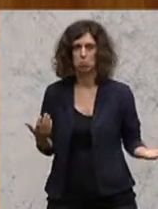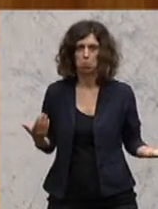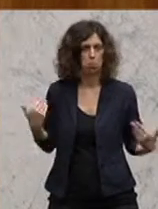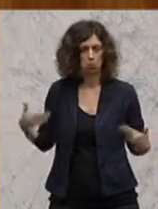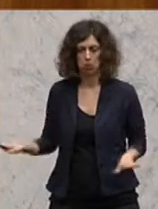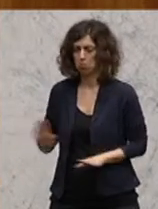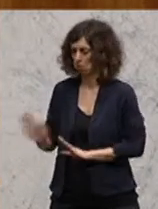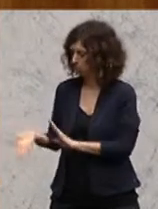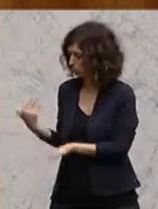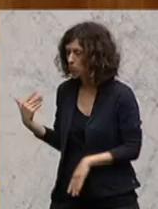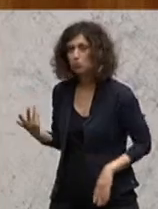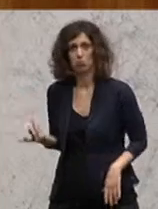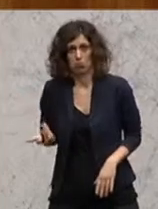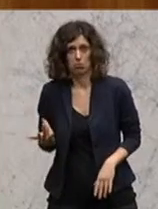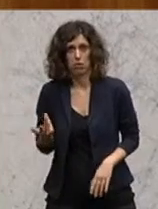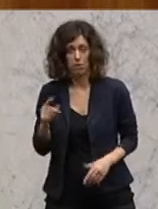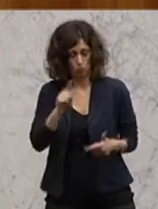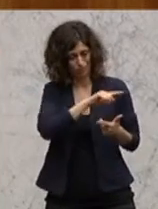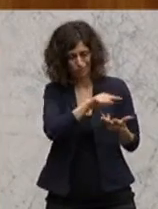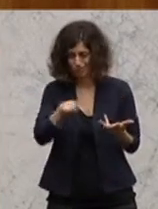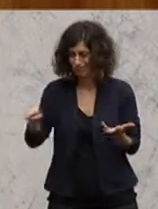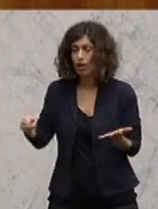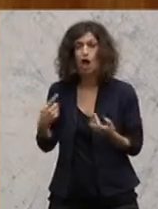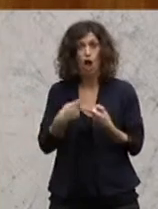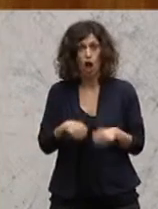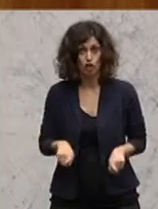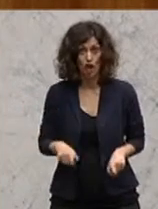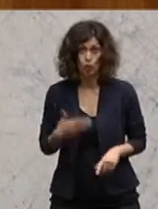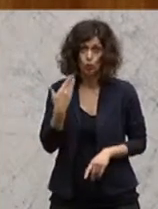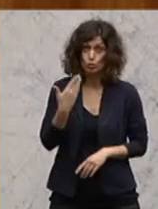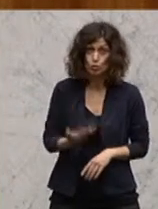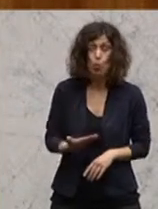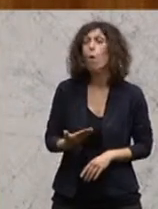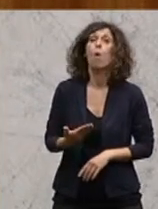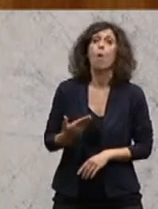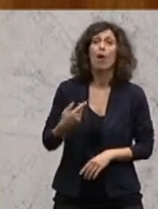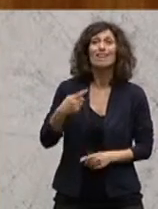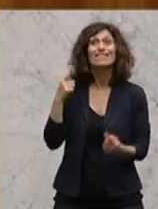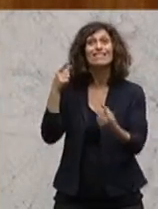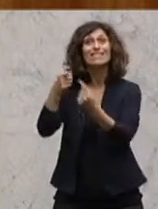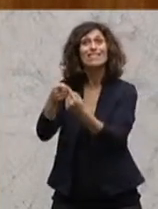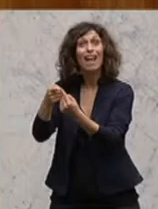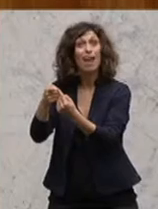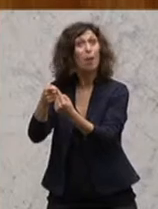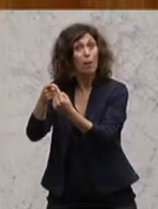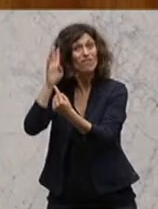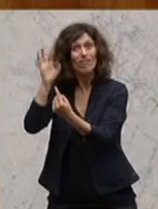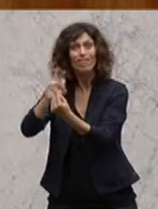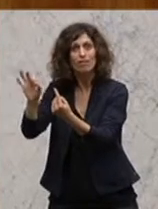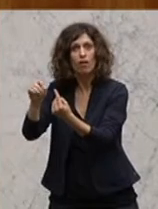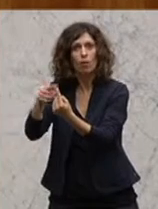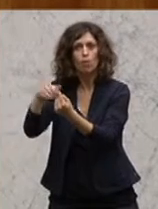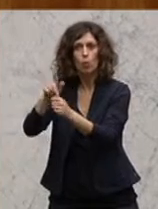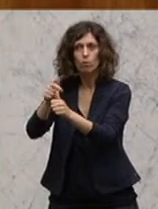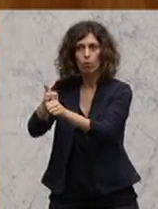mehr. Also das sind alles Entscheidungen, die uns nicht nur dem Ziel nicht näher bringen, sondern uns im Gegenteil sogar